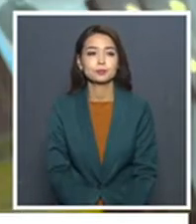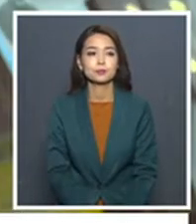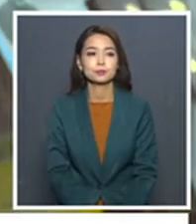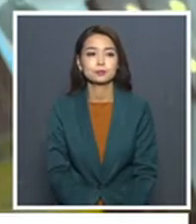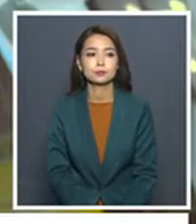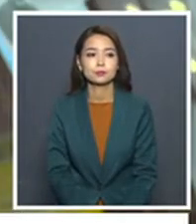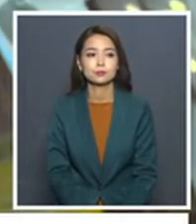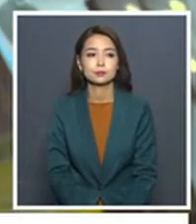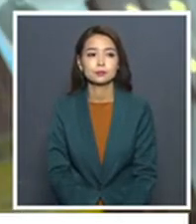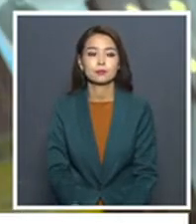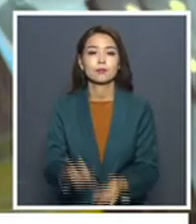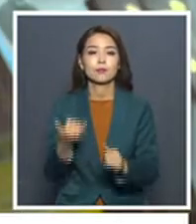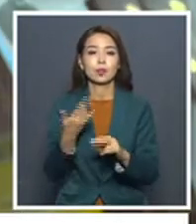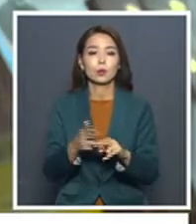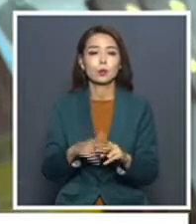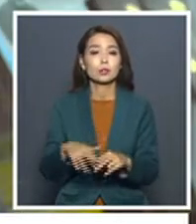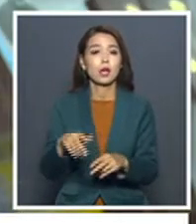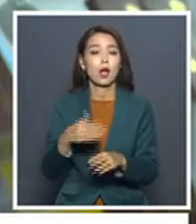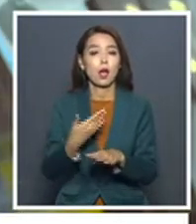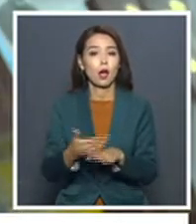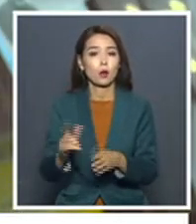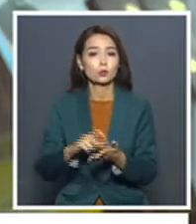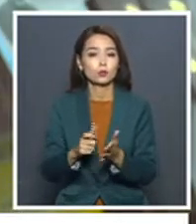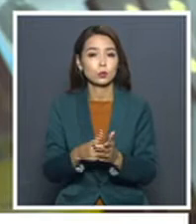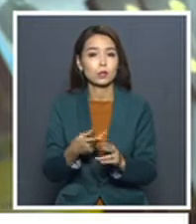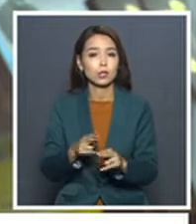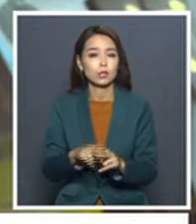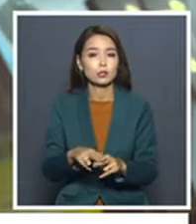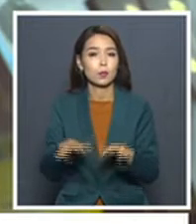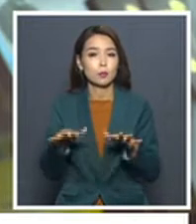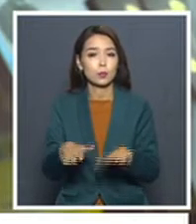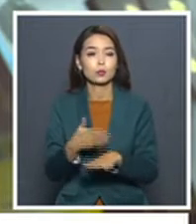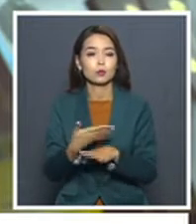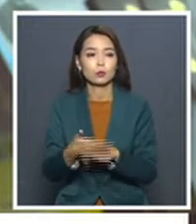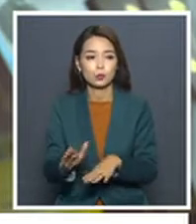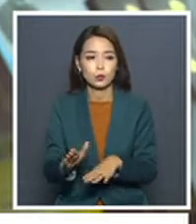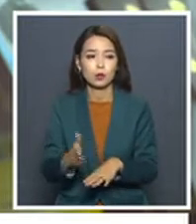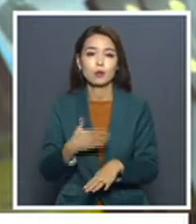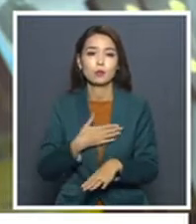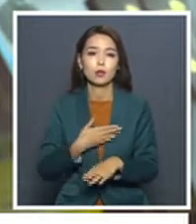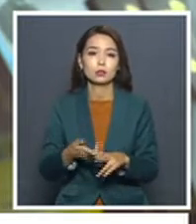Әбекеңнің аудиториясының орны бөлек. Өйткені мен қазақ әдебиетіне сабақ беремін.